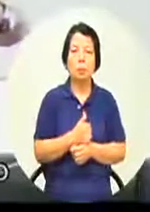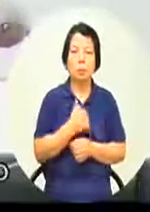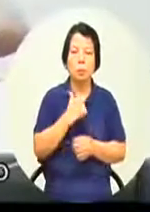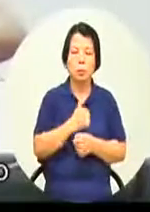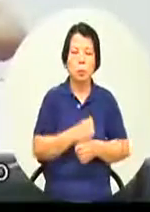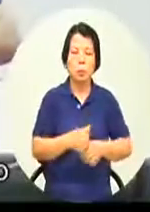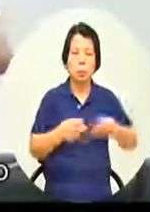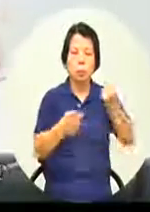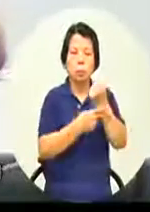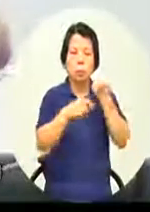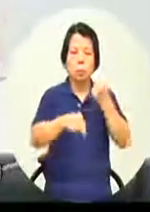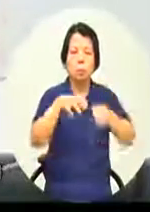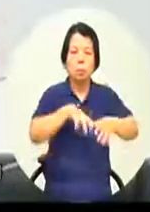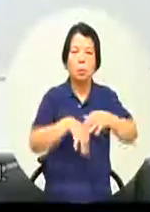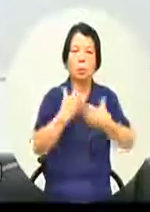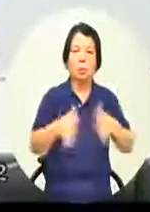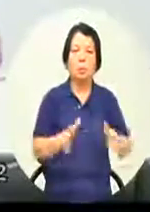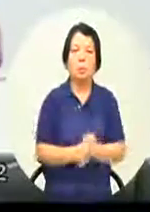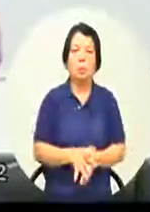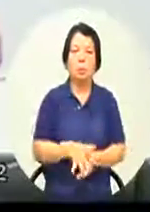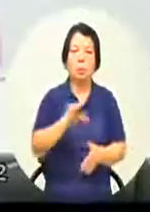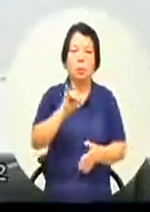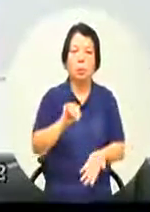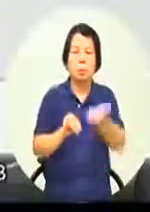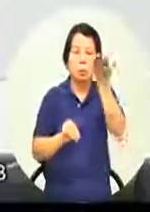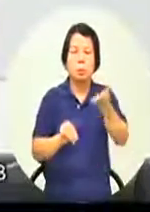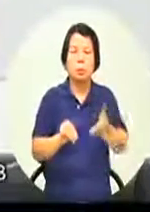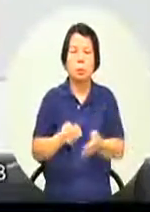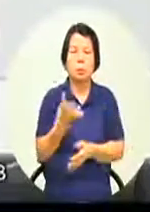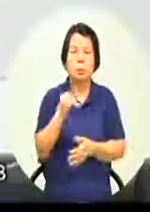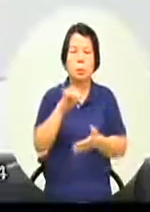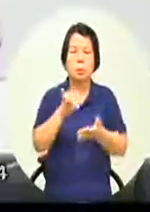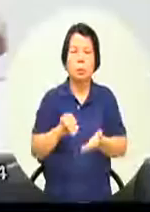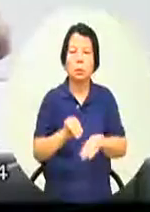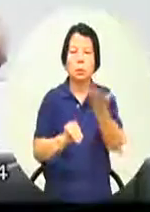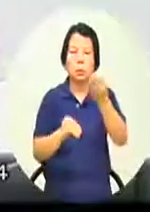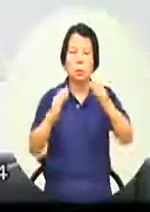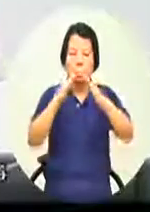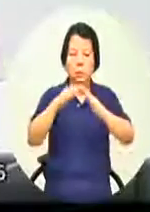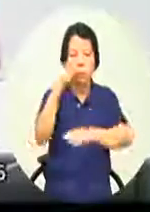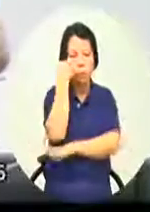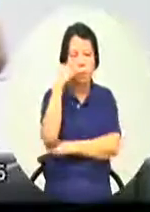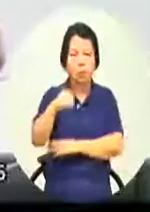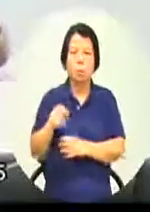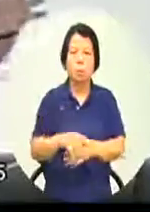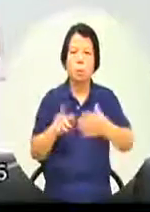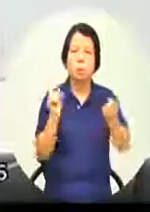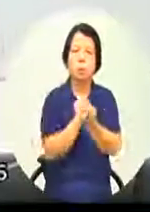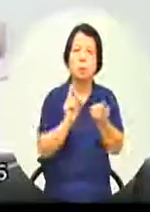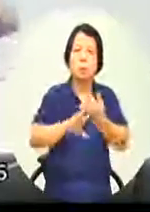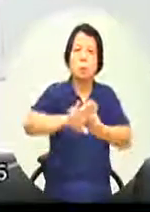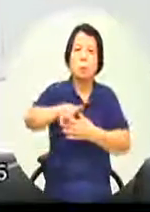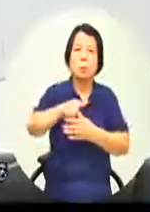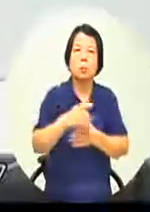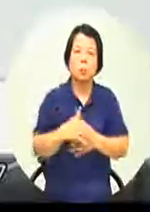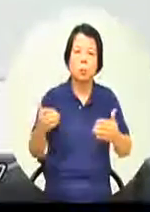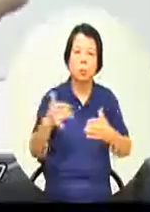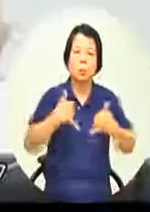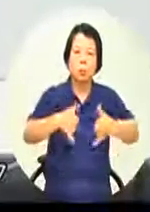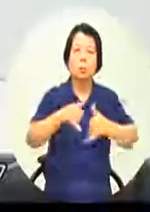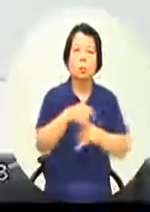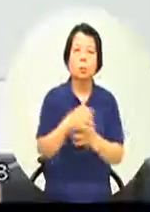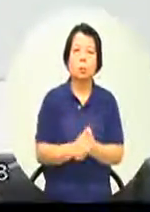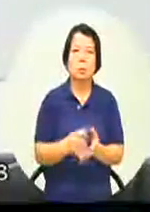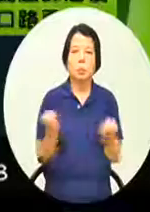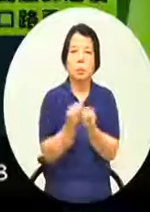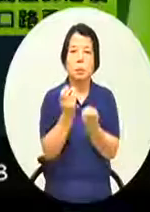个重实里里面已经有几千户的住户。那这几千户的住户，其实他们的对外的道路，每天都在经过哈，就出